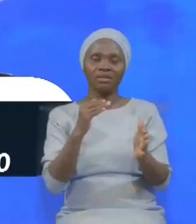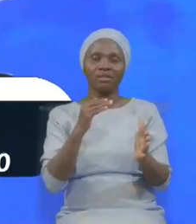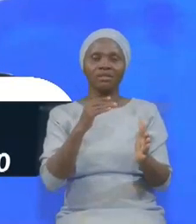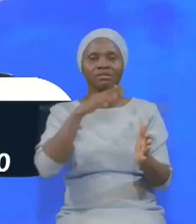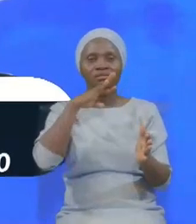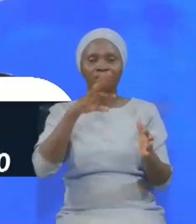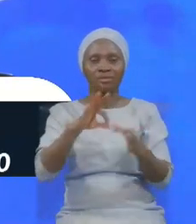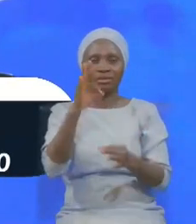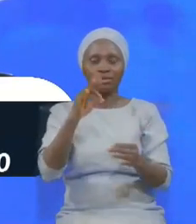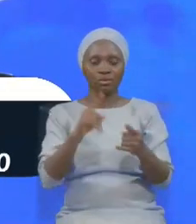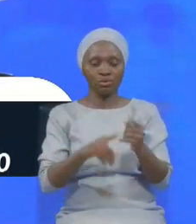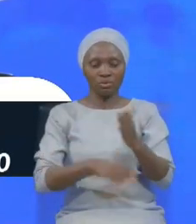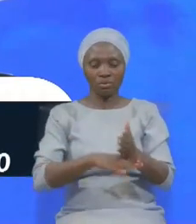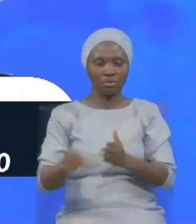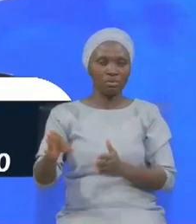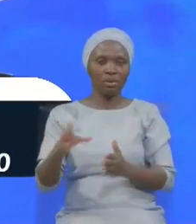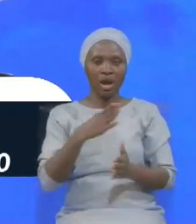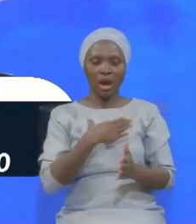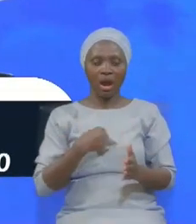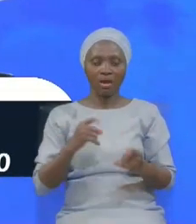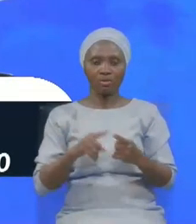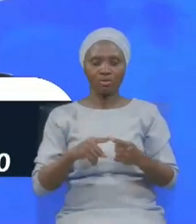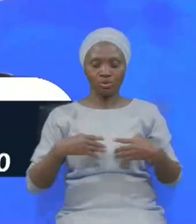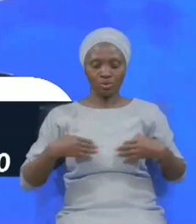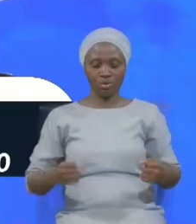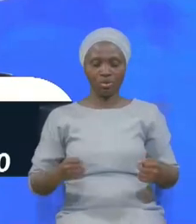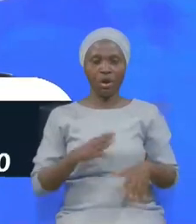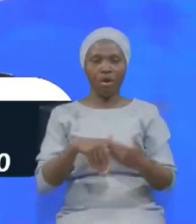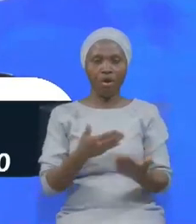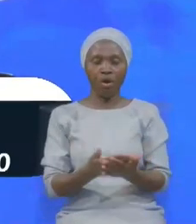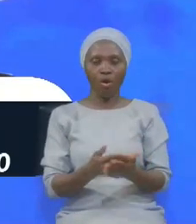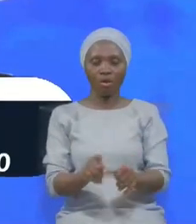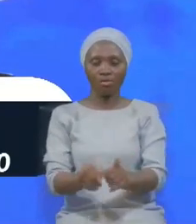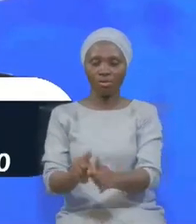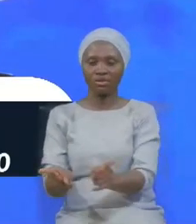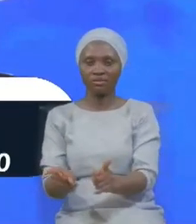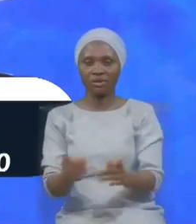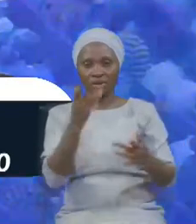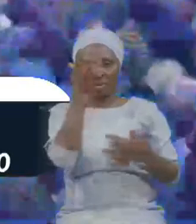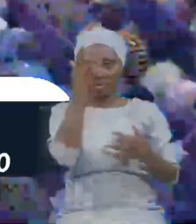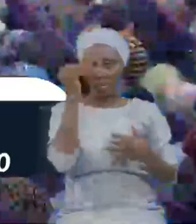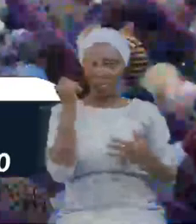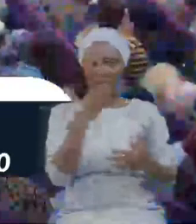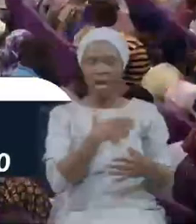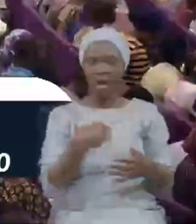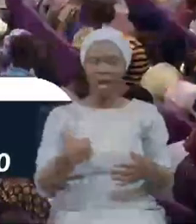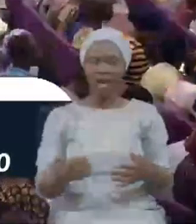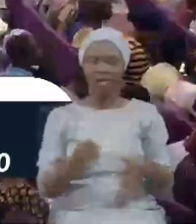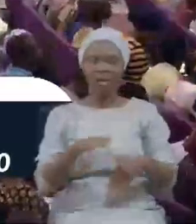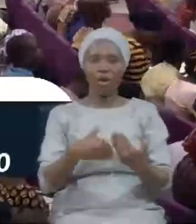et de guérir quoi? Toute maladie et quoi? Et